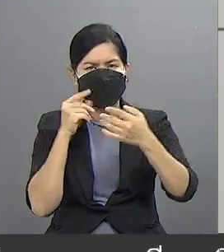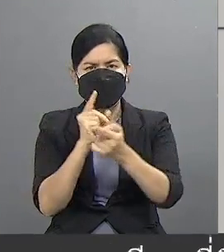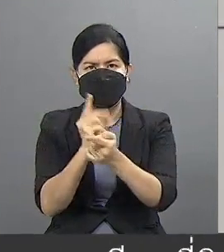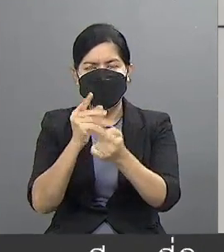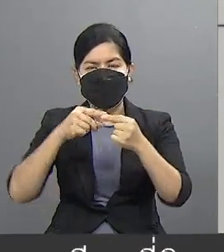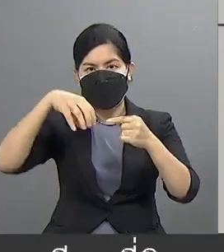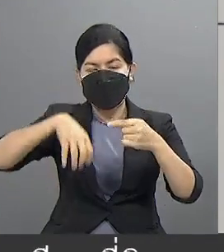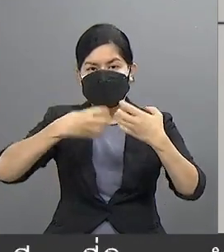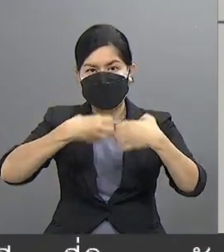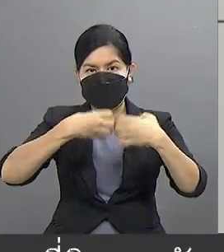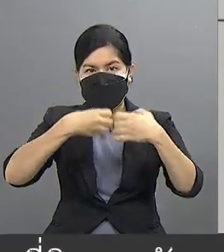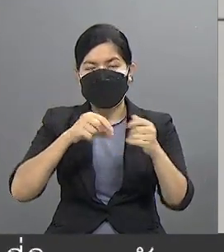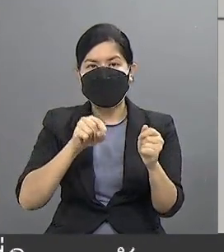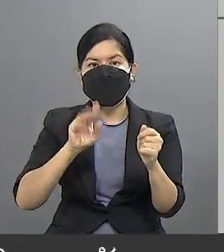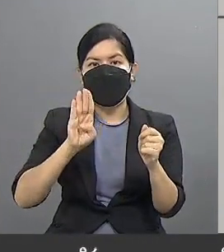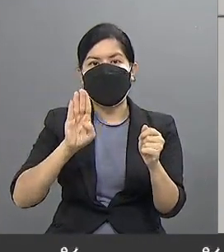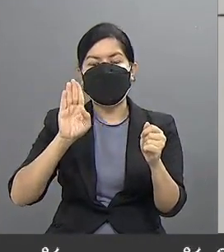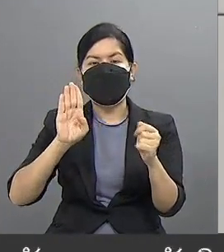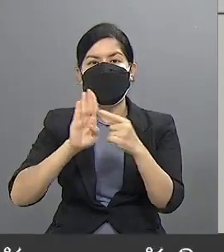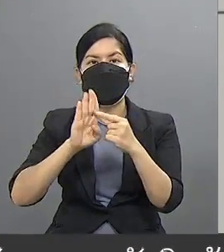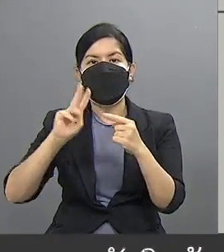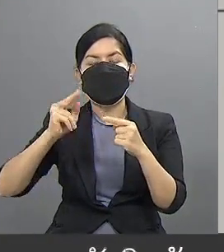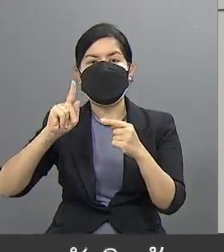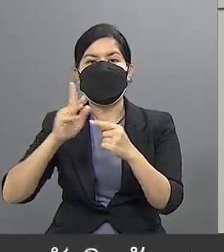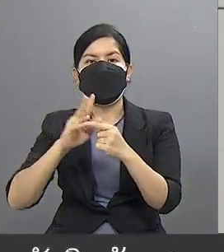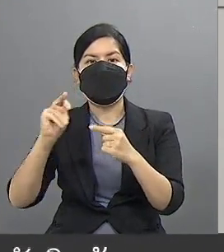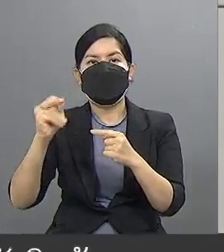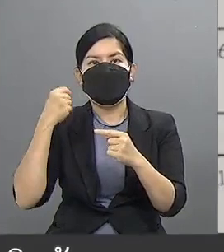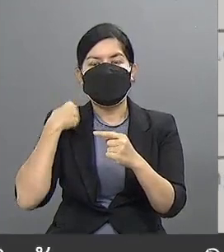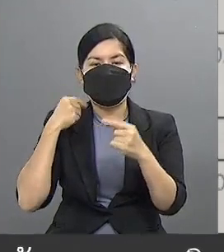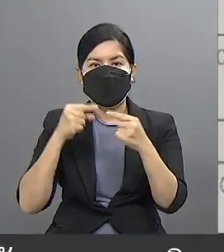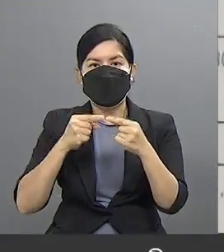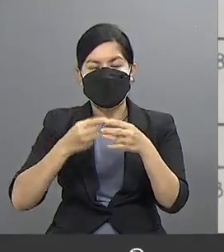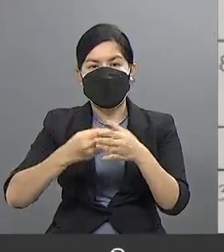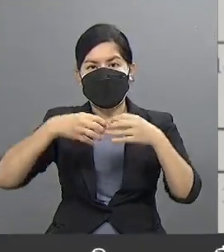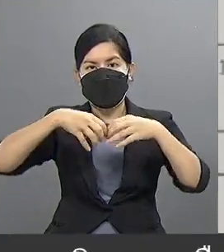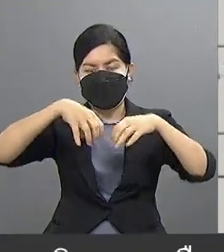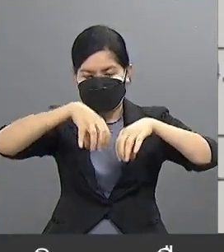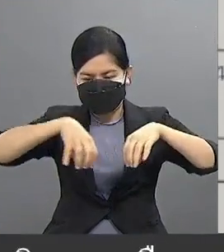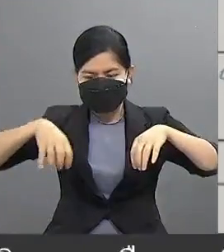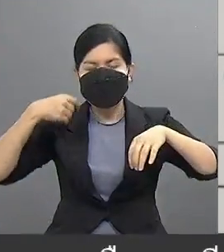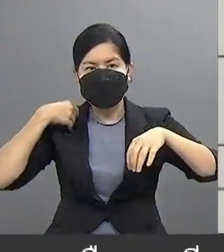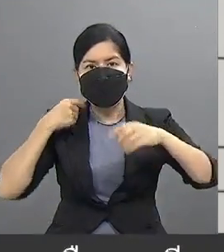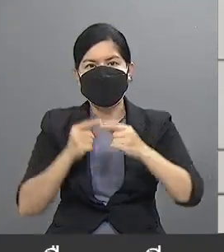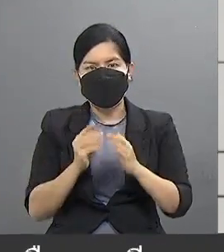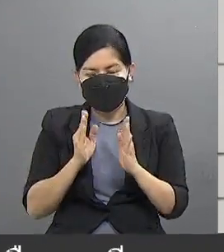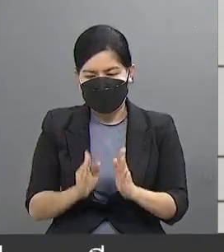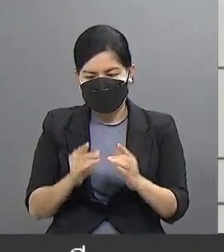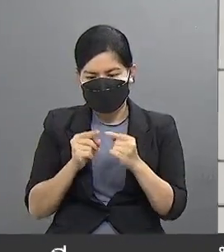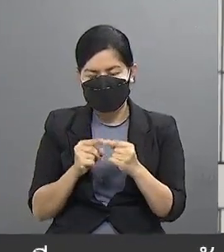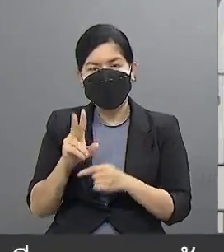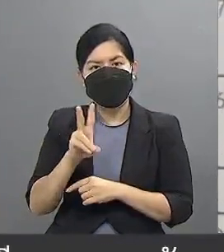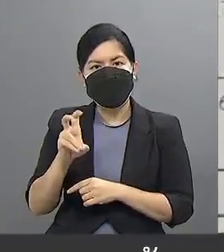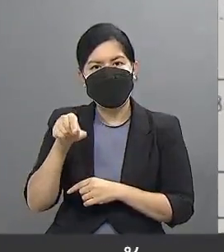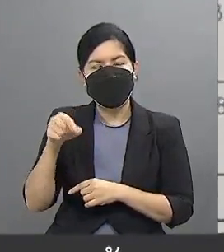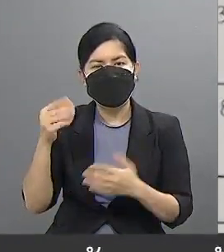างขันถูกจัดอยู่ในประเภทสถานประกอบการขนาดใหญ่ซึ่งมีการใช้แรงงานกว่า200คนแต่อย่างใดแม้โรงงานดังก